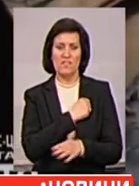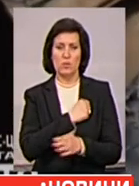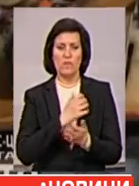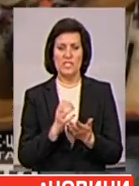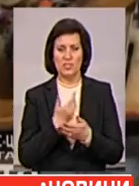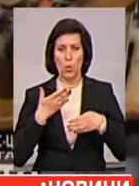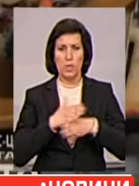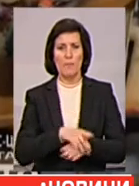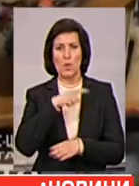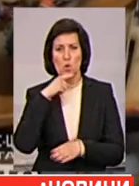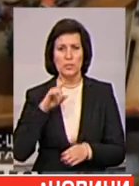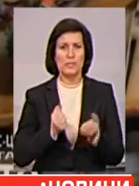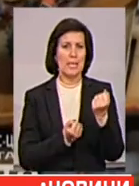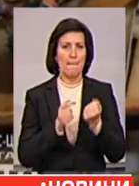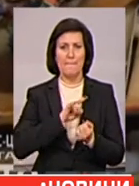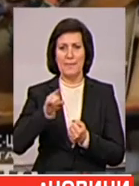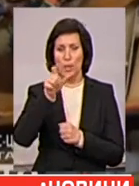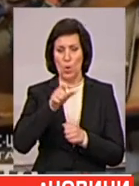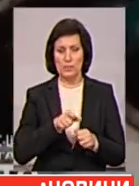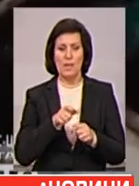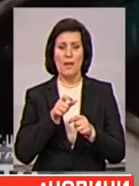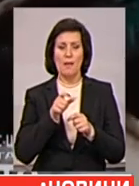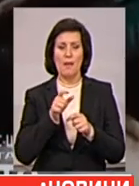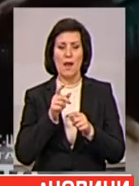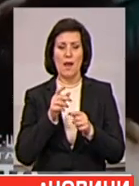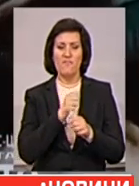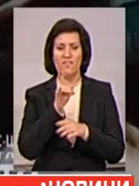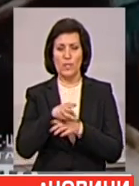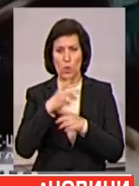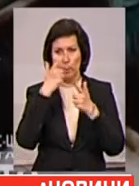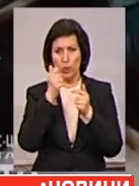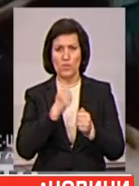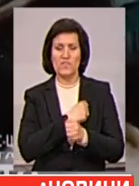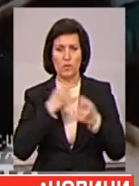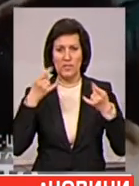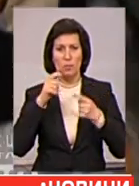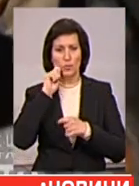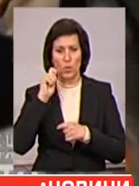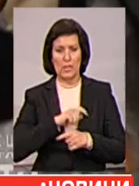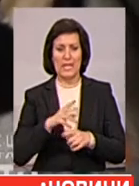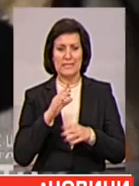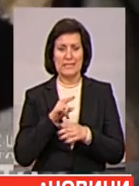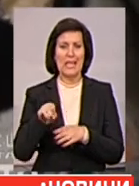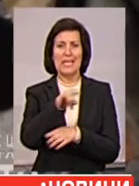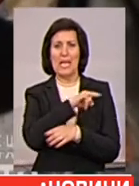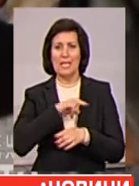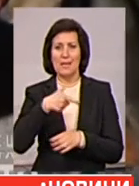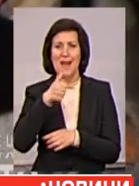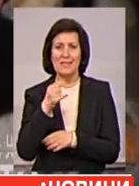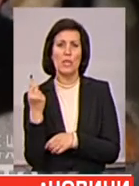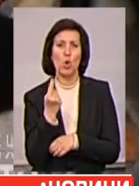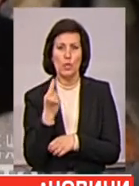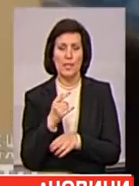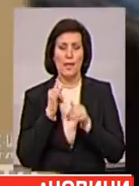знайшли уламки російського безпілотника. Відео оприлюднило військове телебачення України. Це літальний апарат «Гранат-1», призначений для